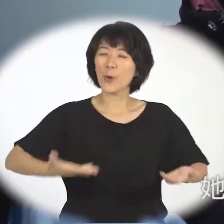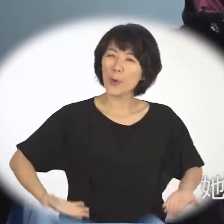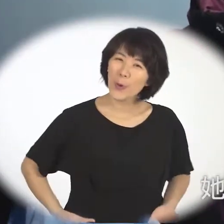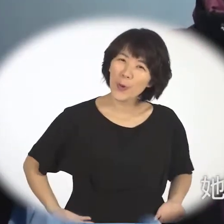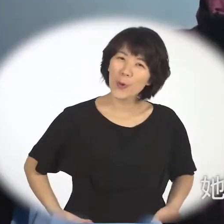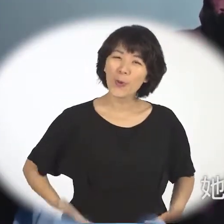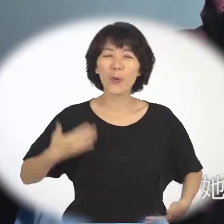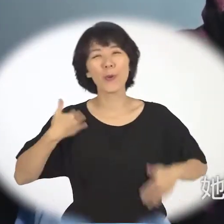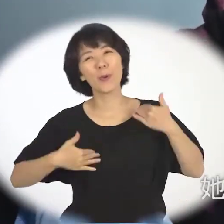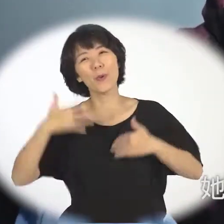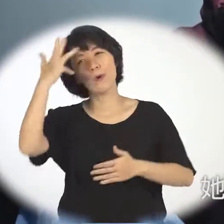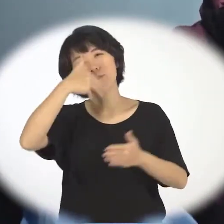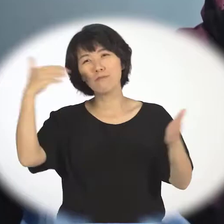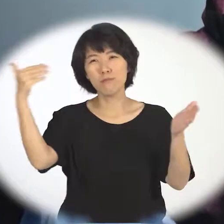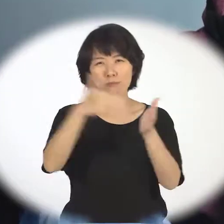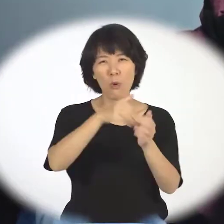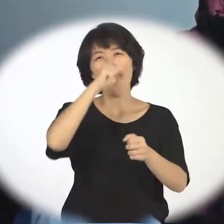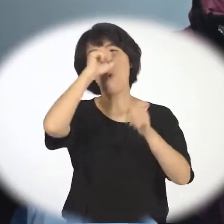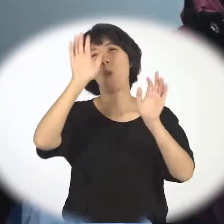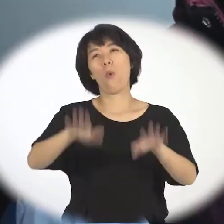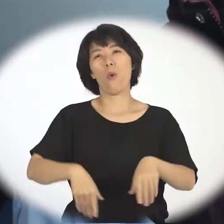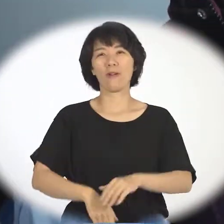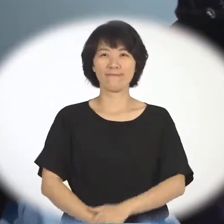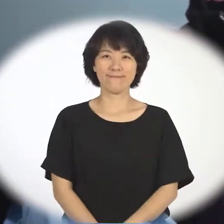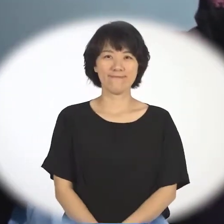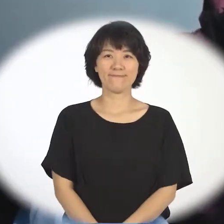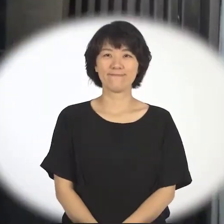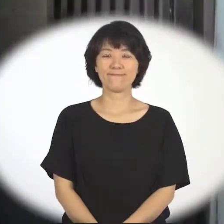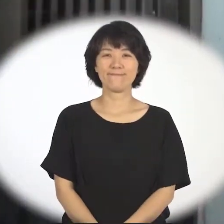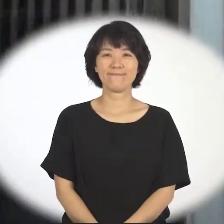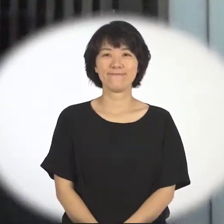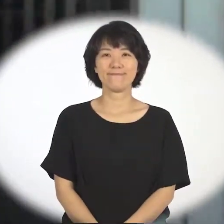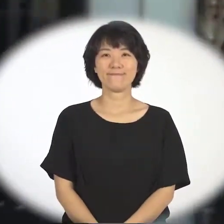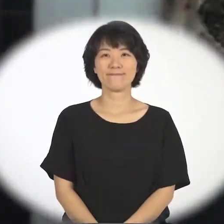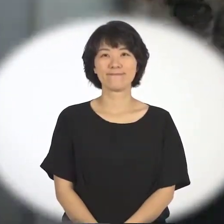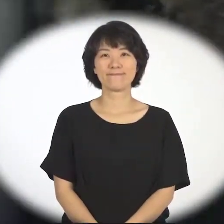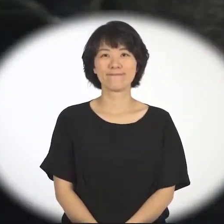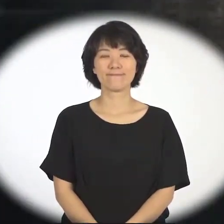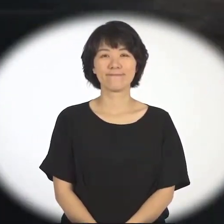直在日间疗养院里面快快乐乐过一生就好。